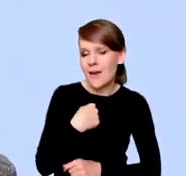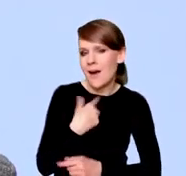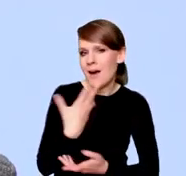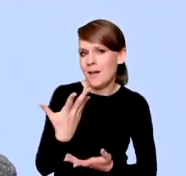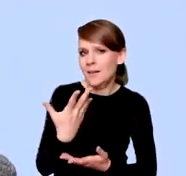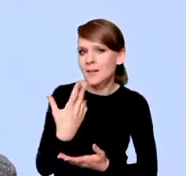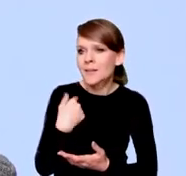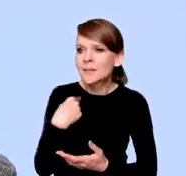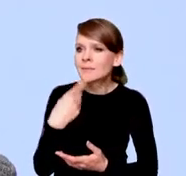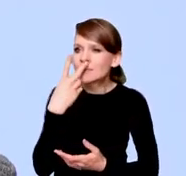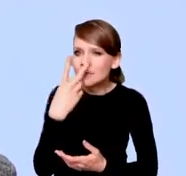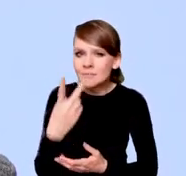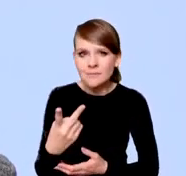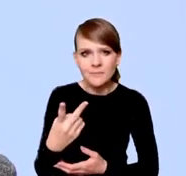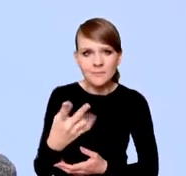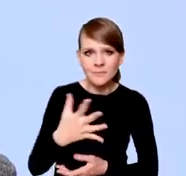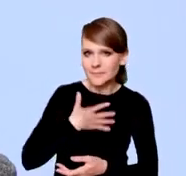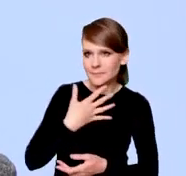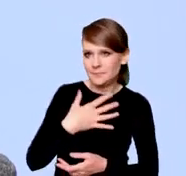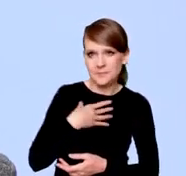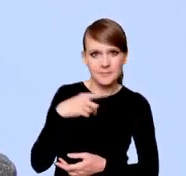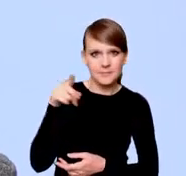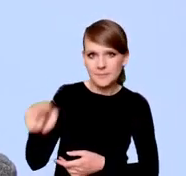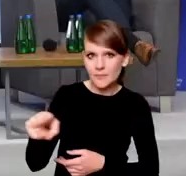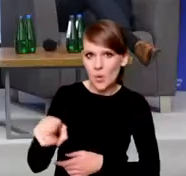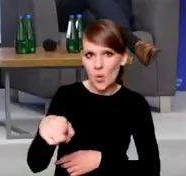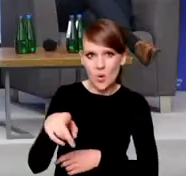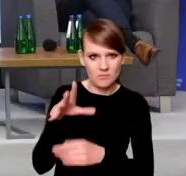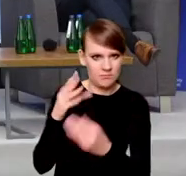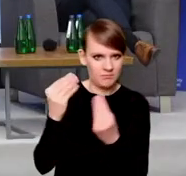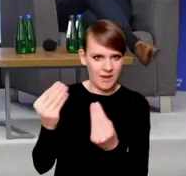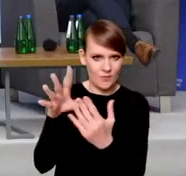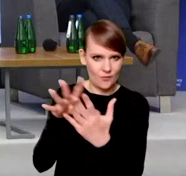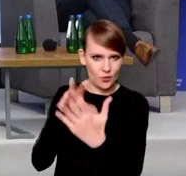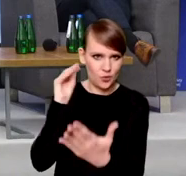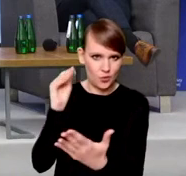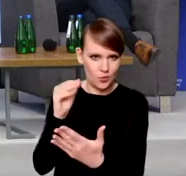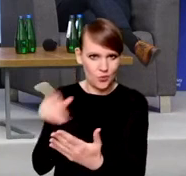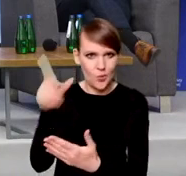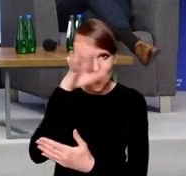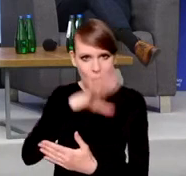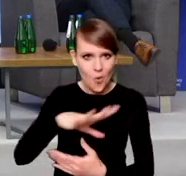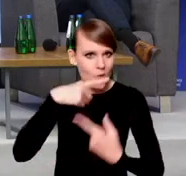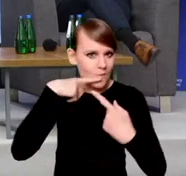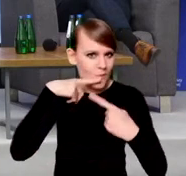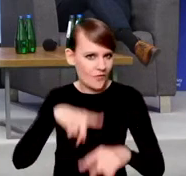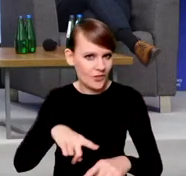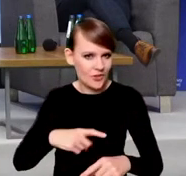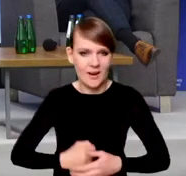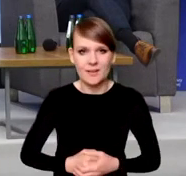bym powiedział wzór Uniwersytetu Społecznej Odpowiedzialności.